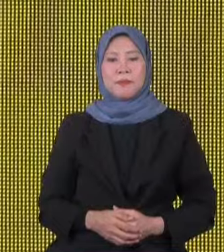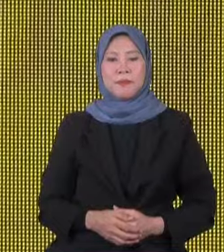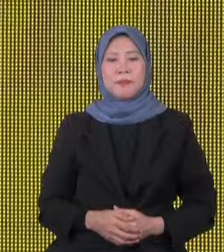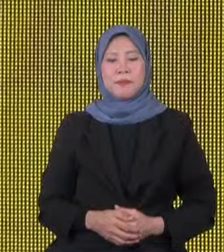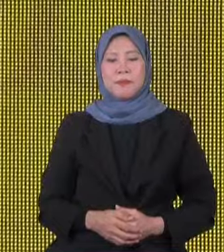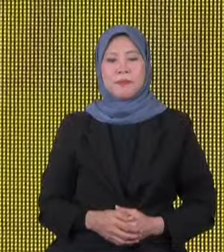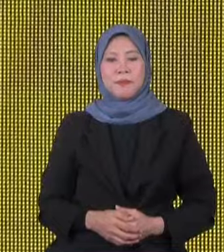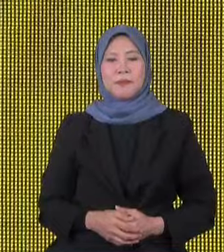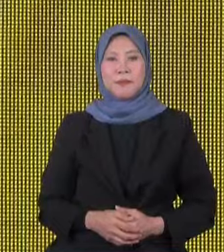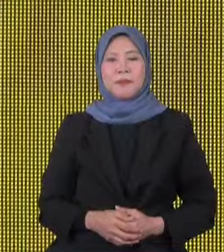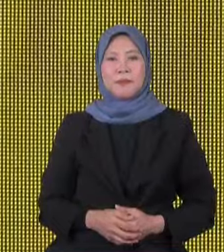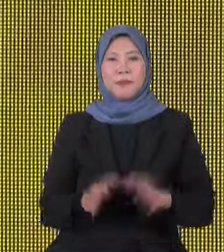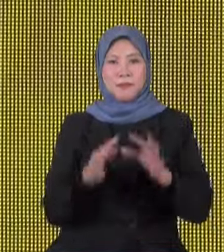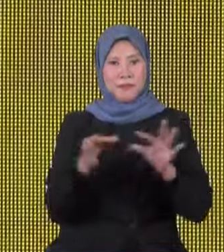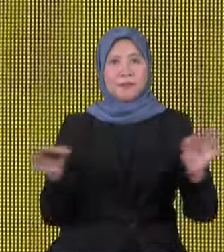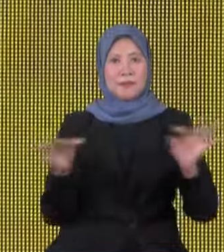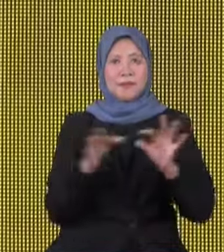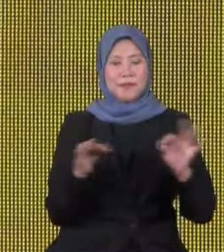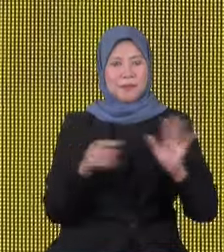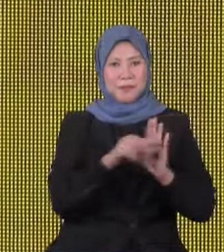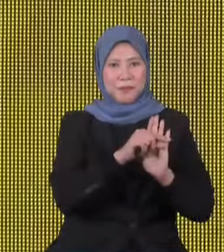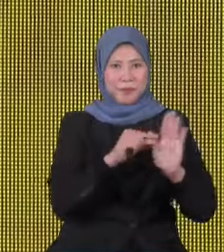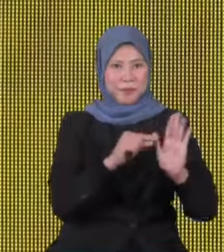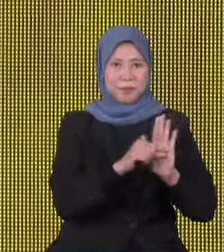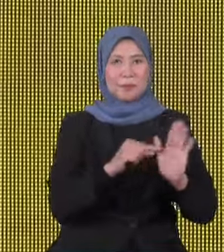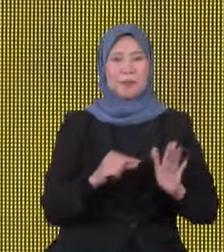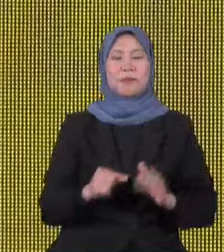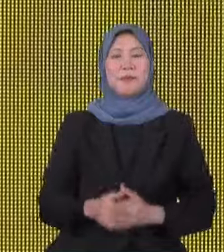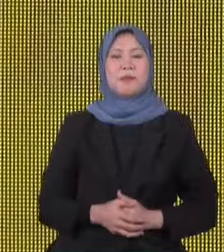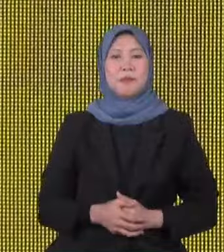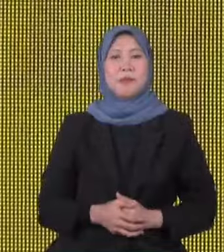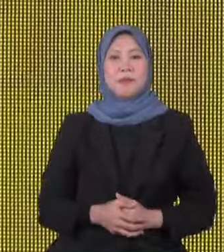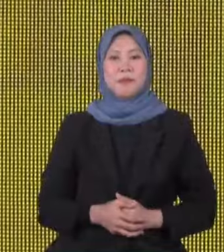innahu fityatun amanu bi rabbihim wa zidnahum huda.